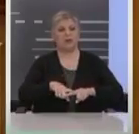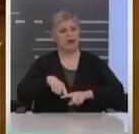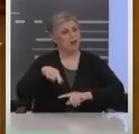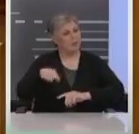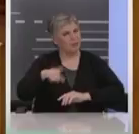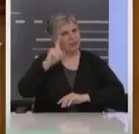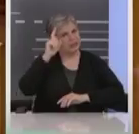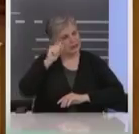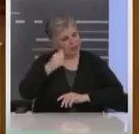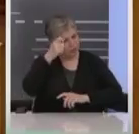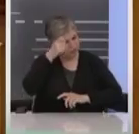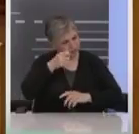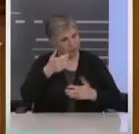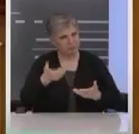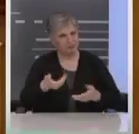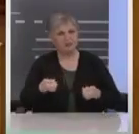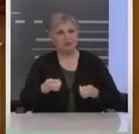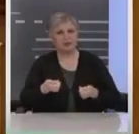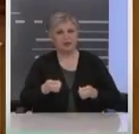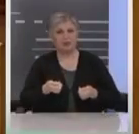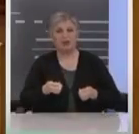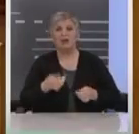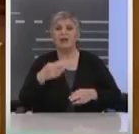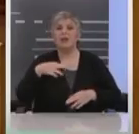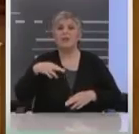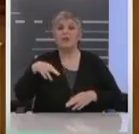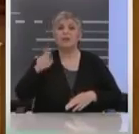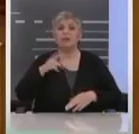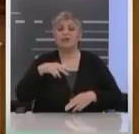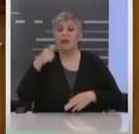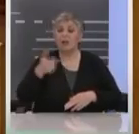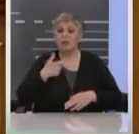ξέρουν να εκτιμάνε, τη μεγάλη πλειοψηφία που υπέστησαν